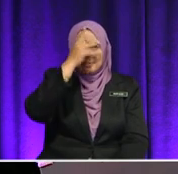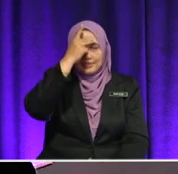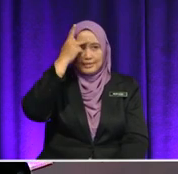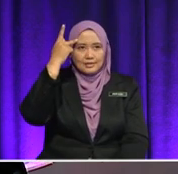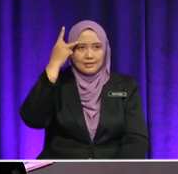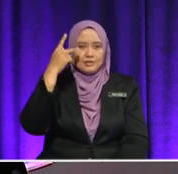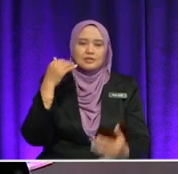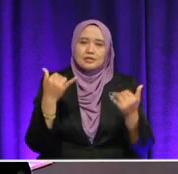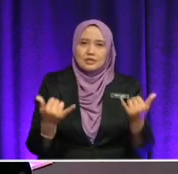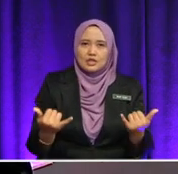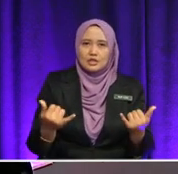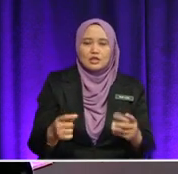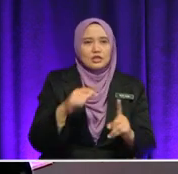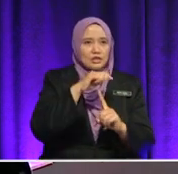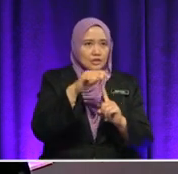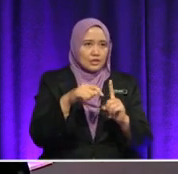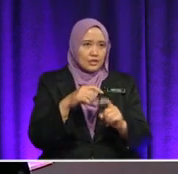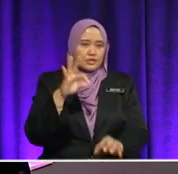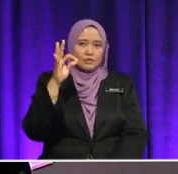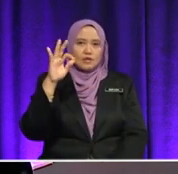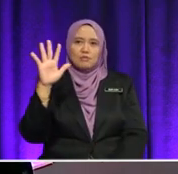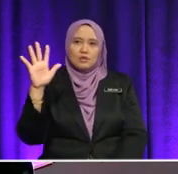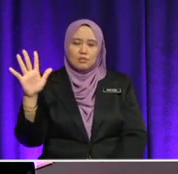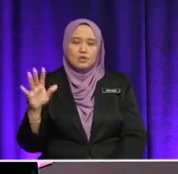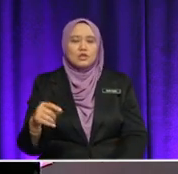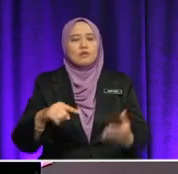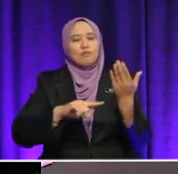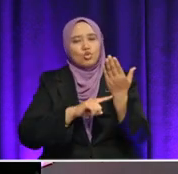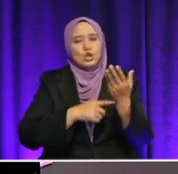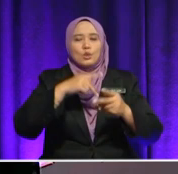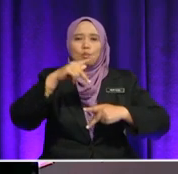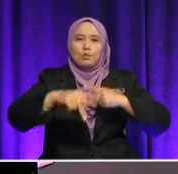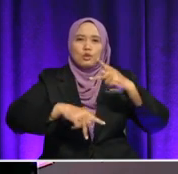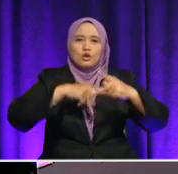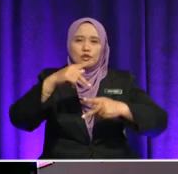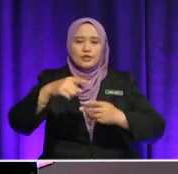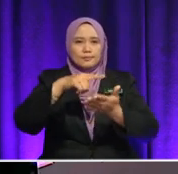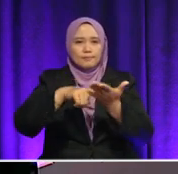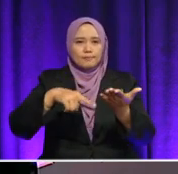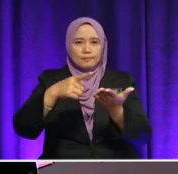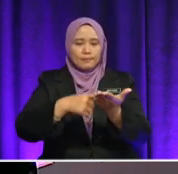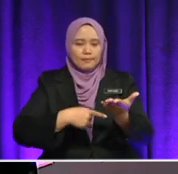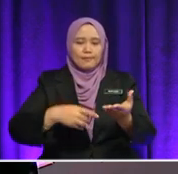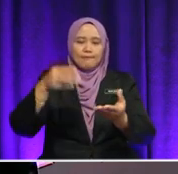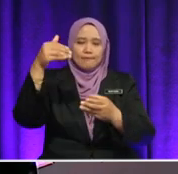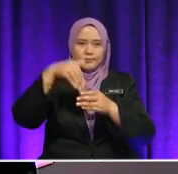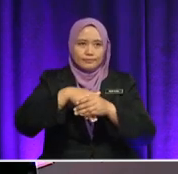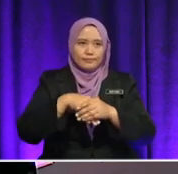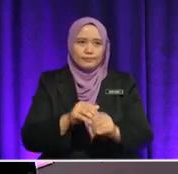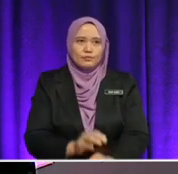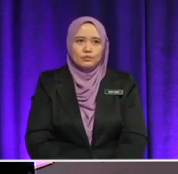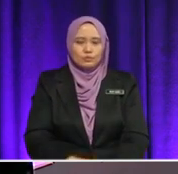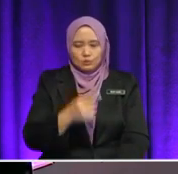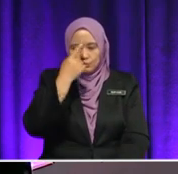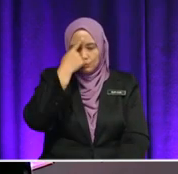sekarang kita lihat tadi calon syarat menjadi pengundi sekarang kita lihat syarat menjadi juga untuk menjadi